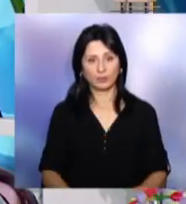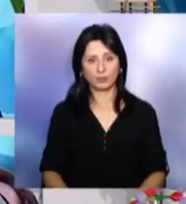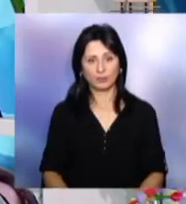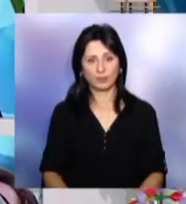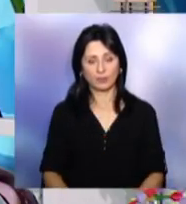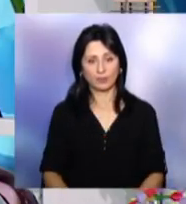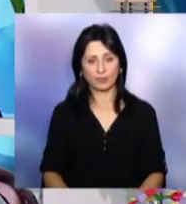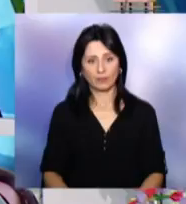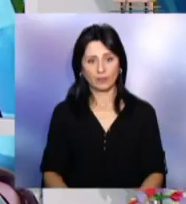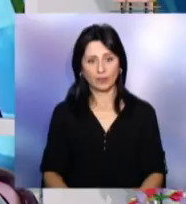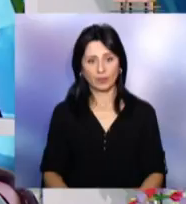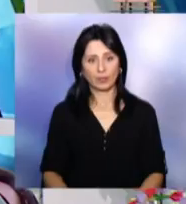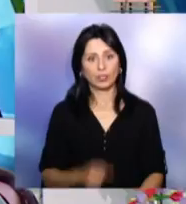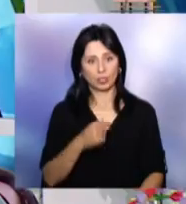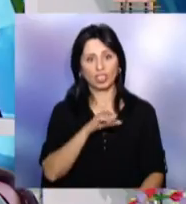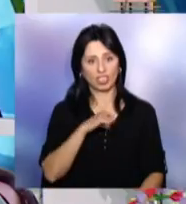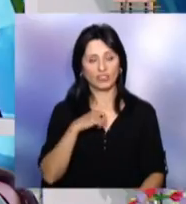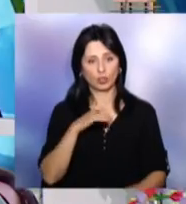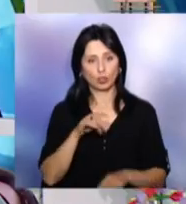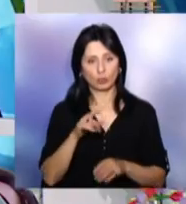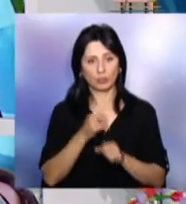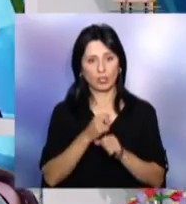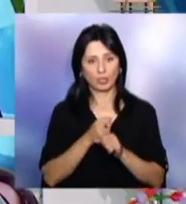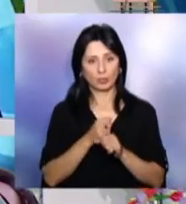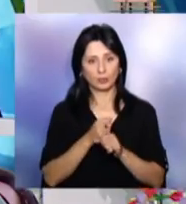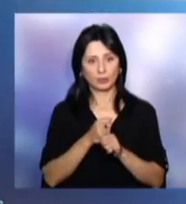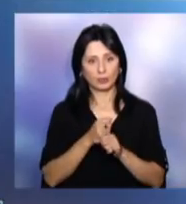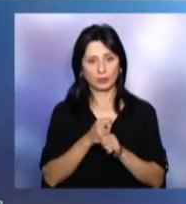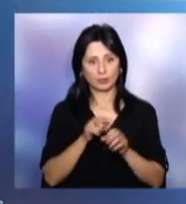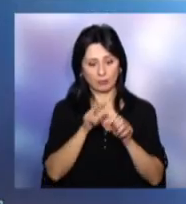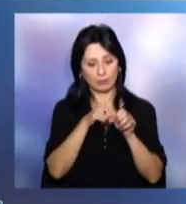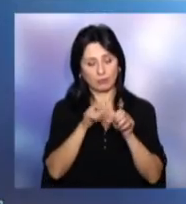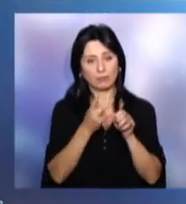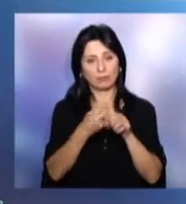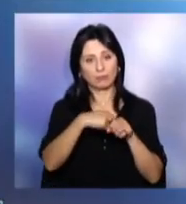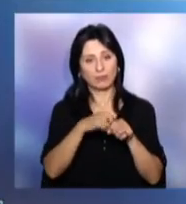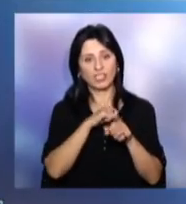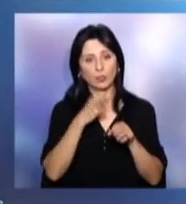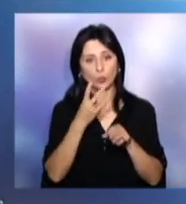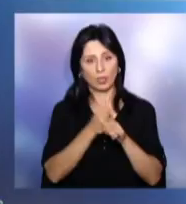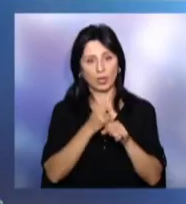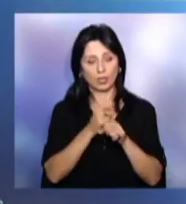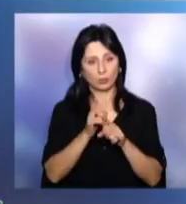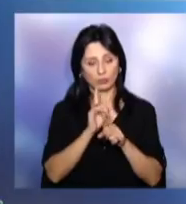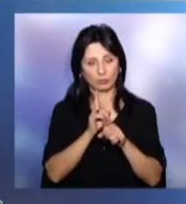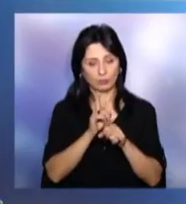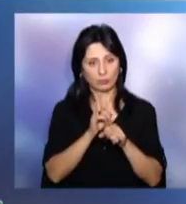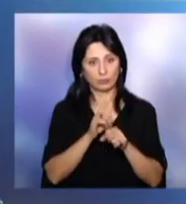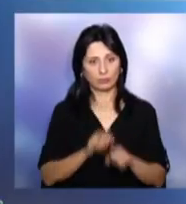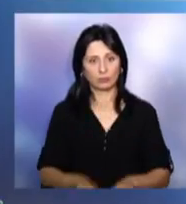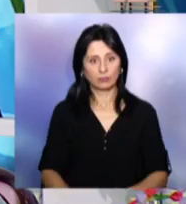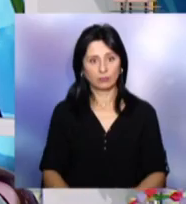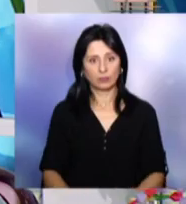ამას ვაკეთებთ ჩვენ. ამას აკეთებს თვითონ პაციენტი. აკეთებს. ანუ რგოლის ამოჭრა უნდა გააკეთოს პაციენტმა. რა თქმა უნდა, იმიტომ რომ